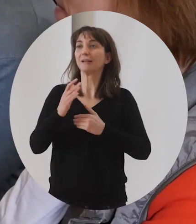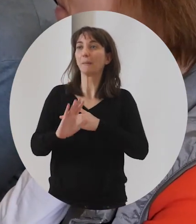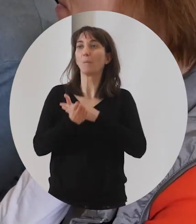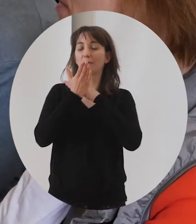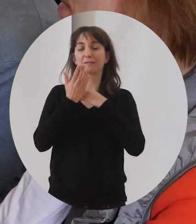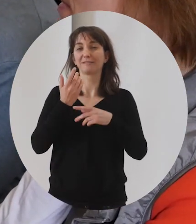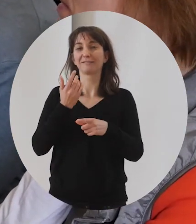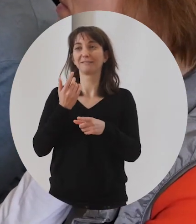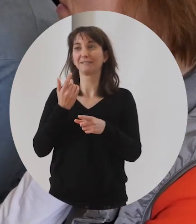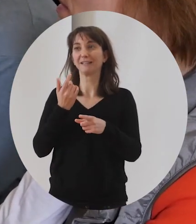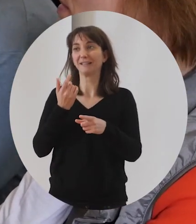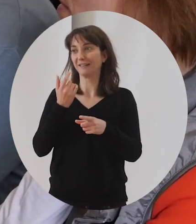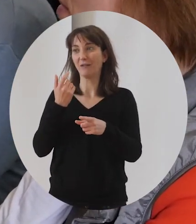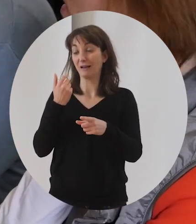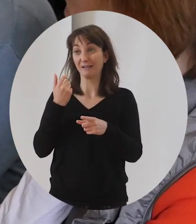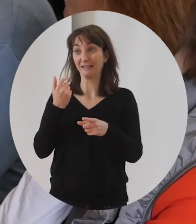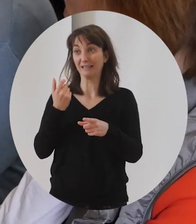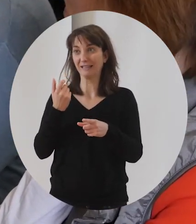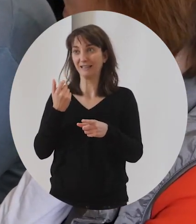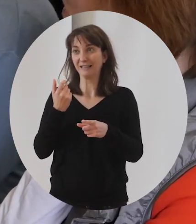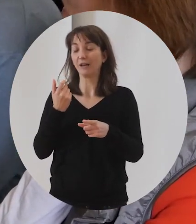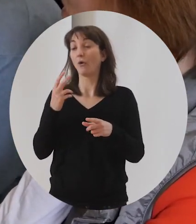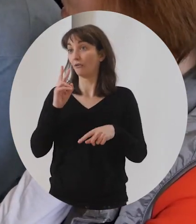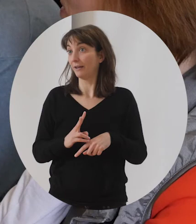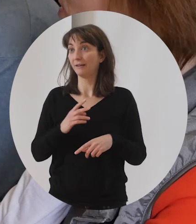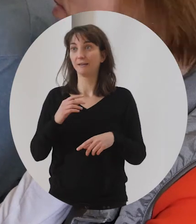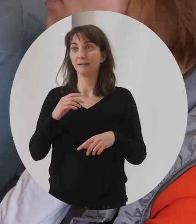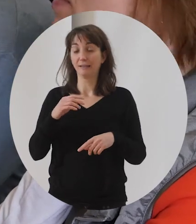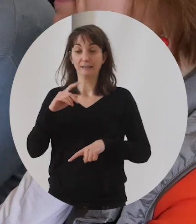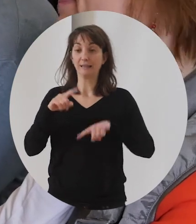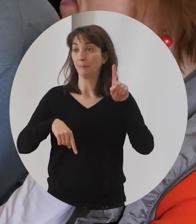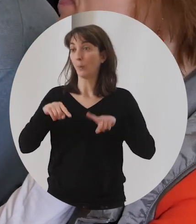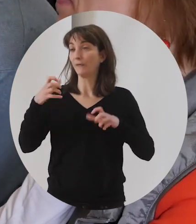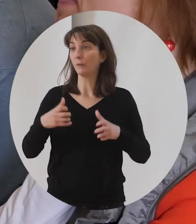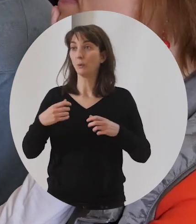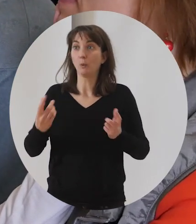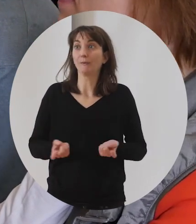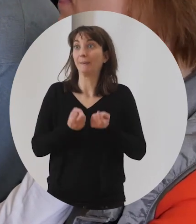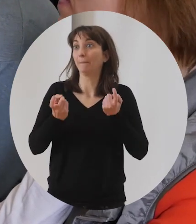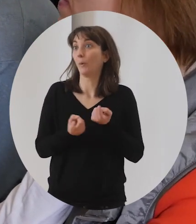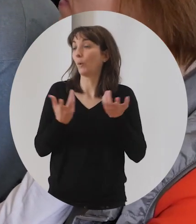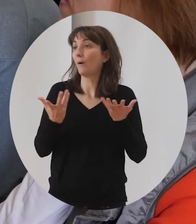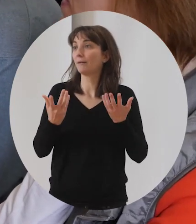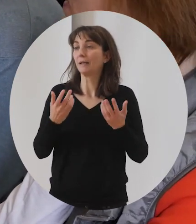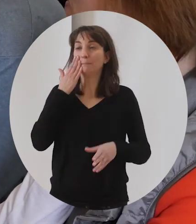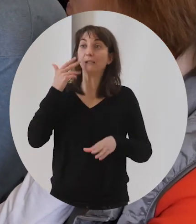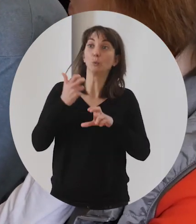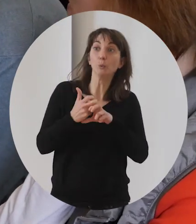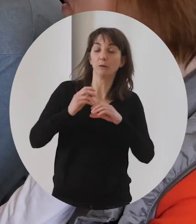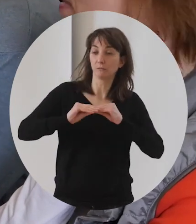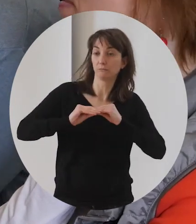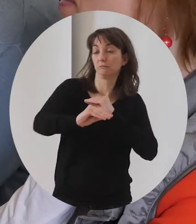question qui va se poser au bout de la journée, c'est-à-dire tout dépend de ce qu'on veut travailler. C'est-à-dire que la surface dure, ça va